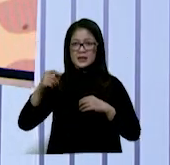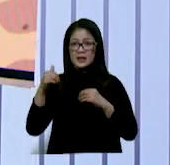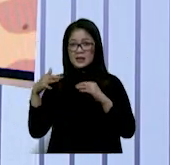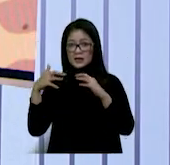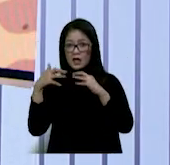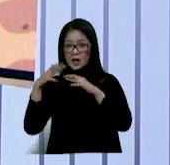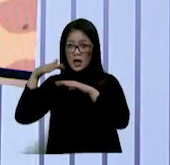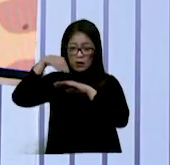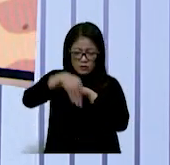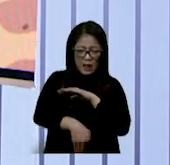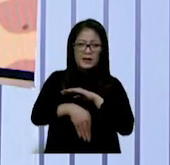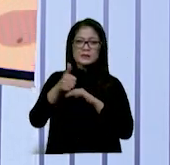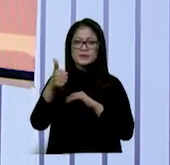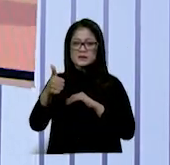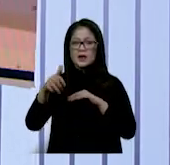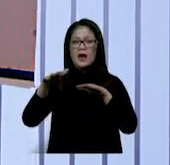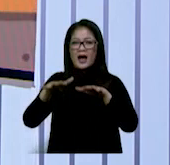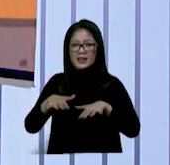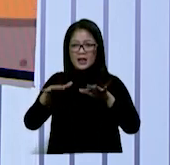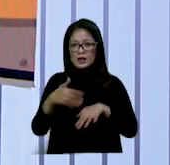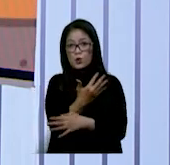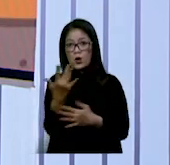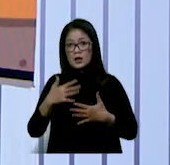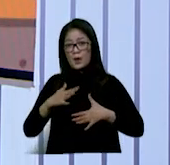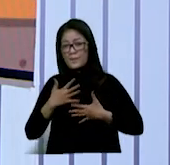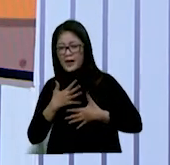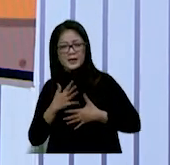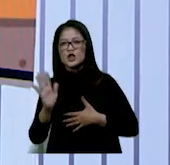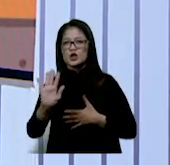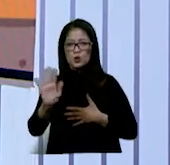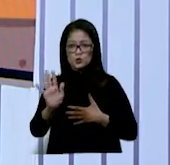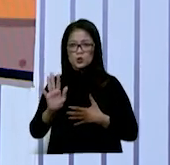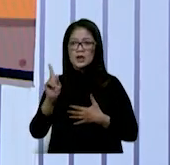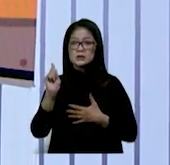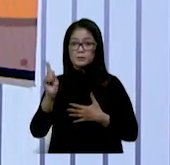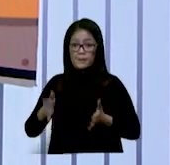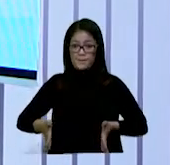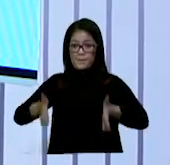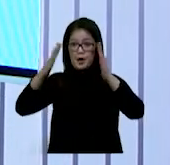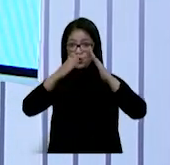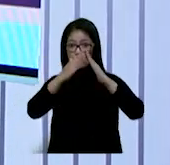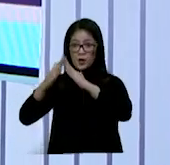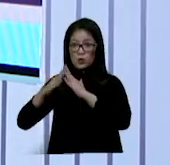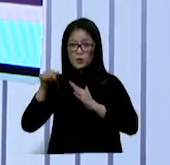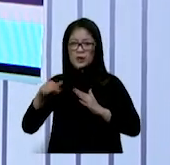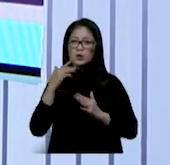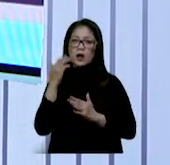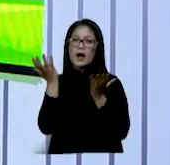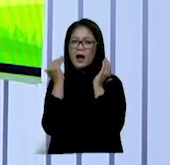juga diimbau tidak panik, namun untuk sementara waktu menjauhi bangunan yang rawan runtuh yang memang rusak akibat